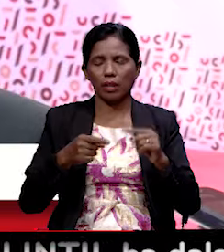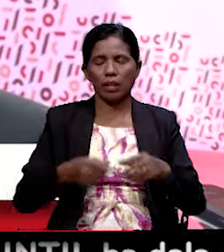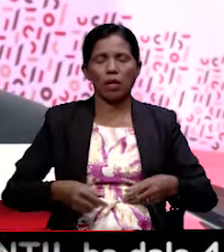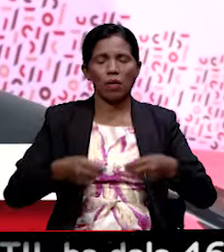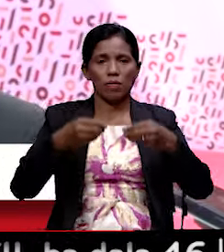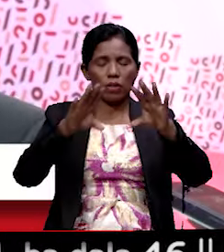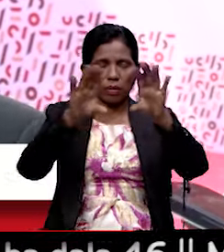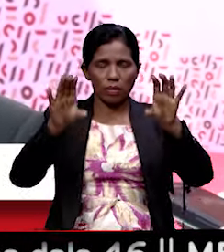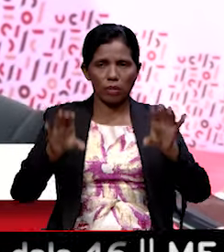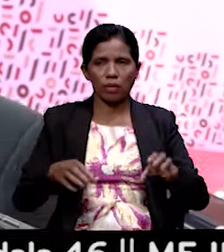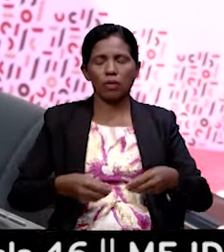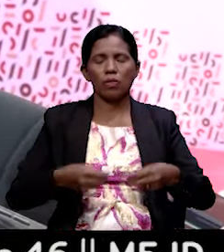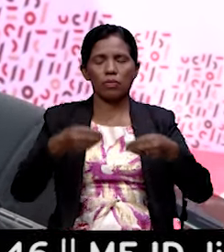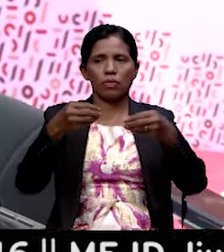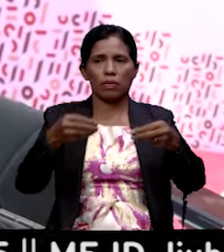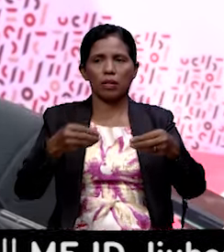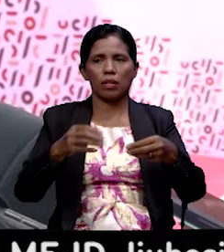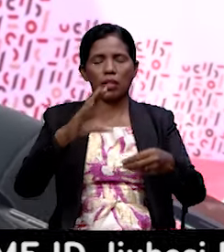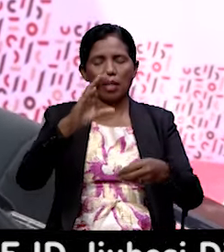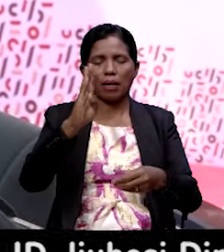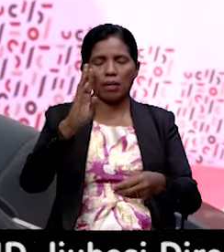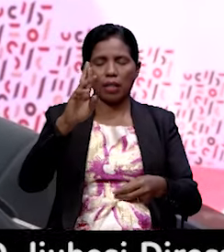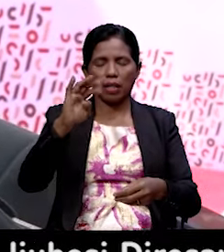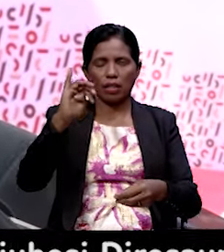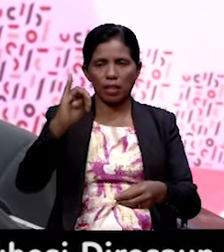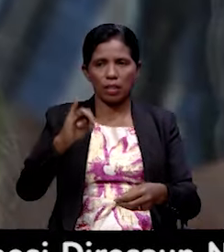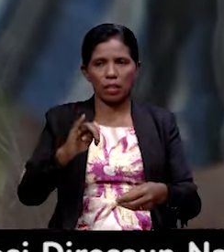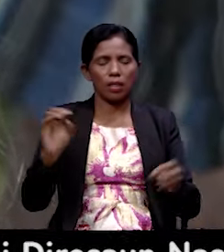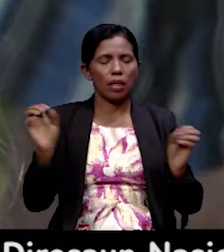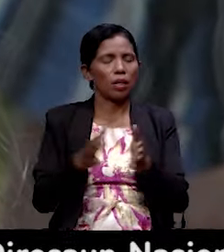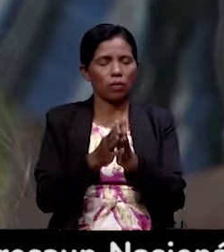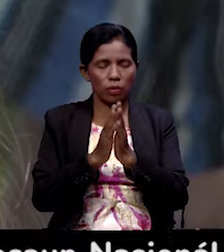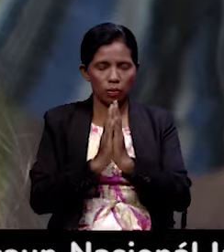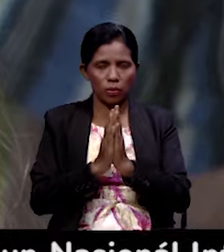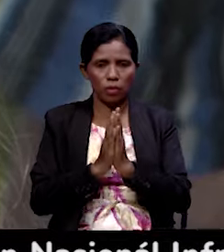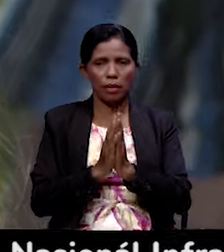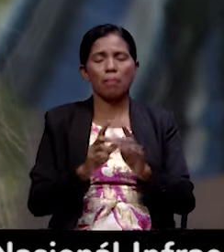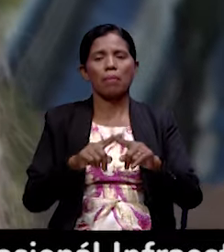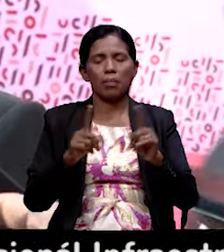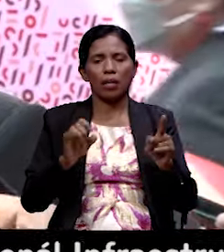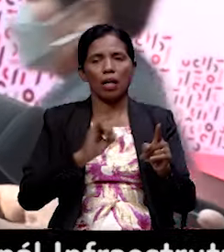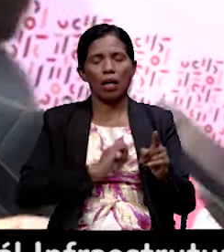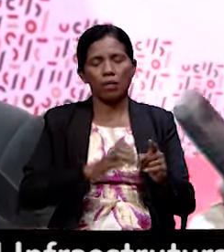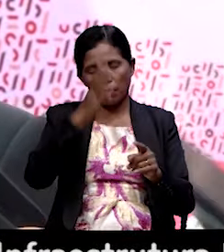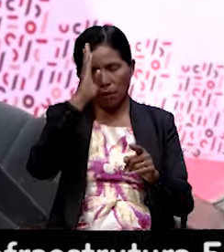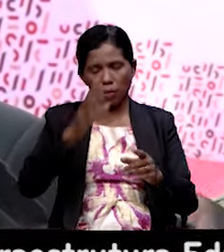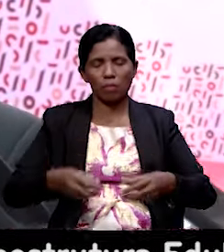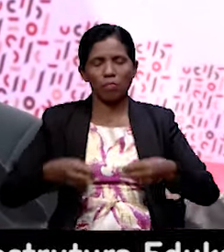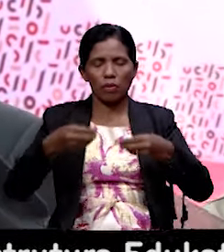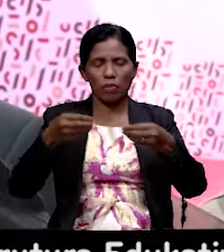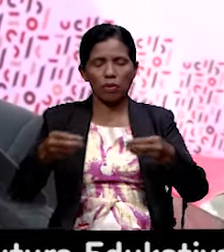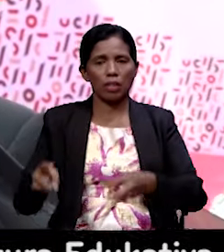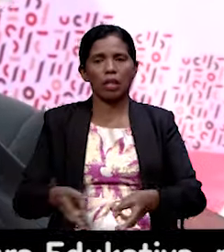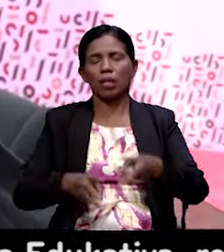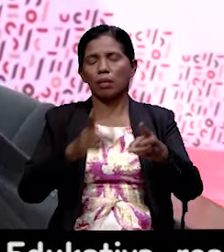Kementerian Luar Negeri KBRI di ini tidak dimintai pendapatnya tapi saya Yakinlah Tuhan memberikan jalan yang terbaik ya